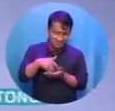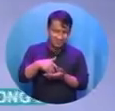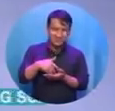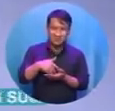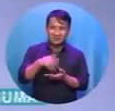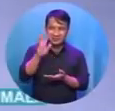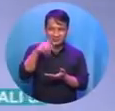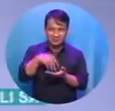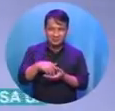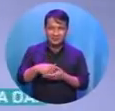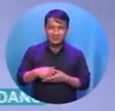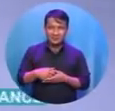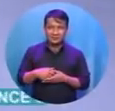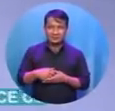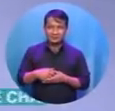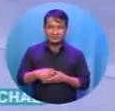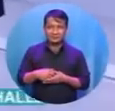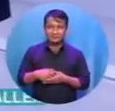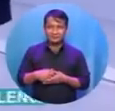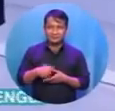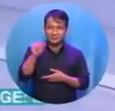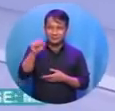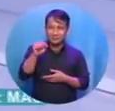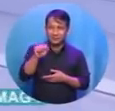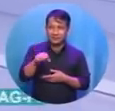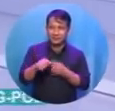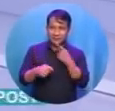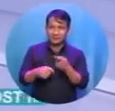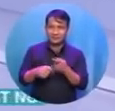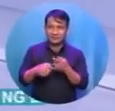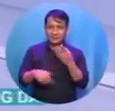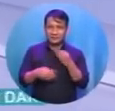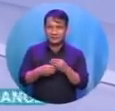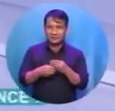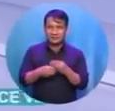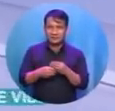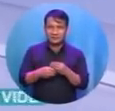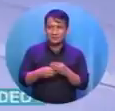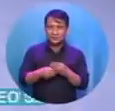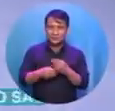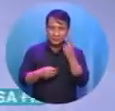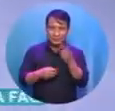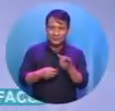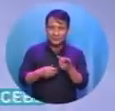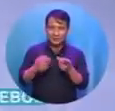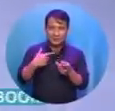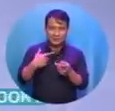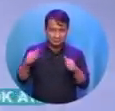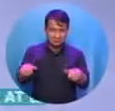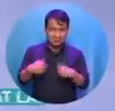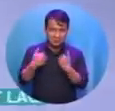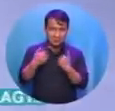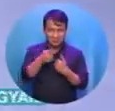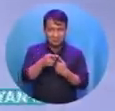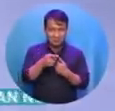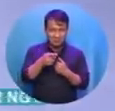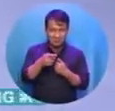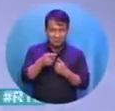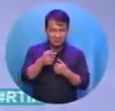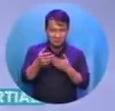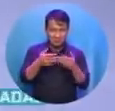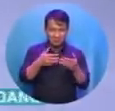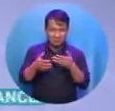Facebook. 5,000. Yes. Yes, yo. Now. Ma'am Tina, meron akong challenge sa iyo. Ano